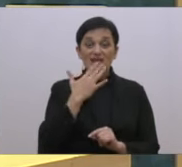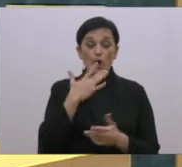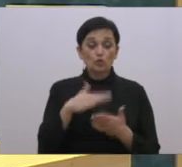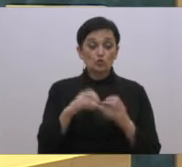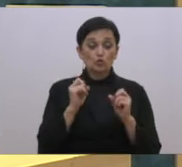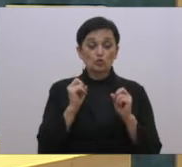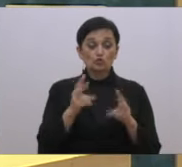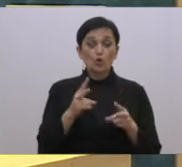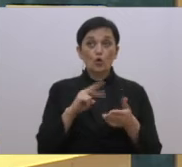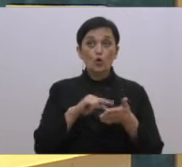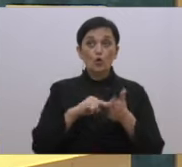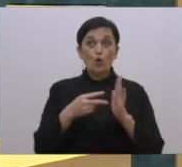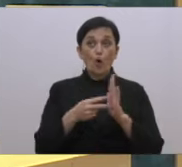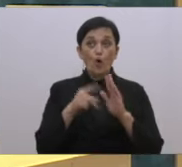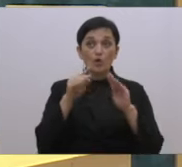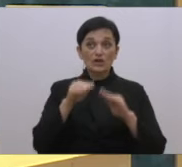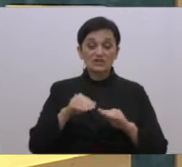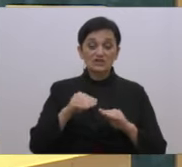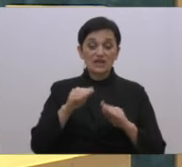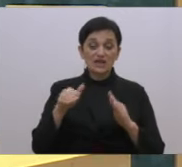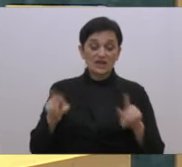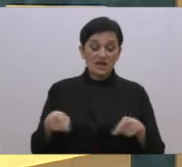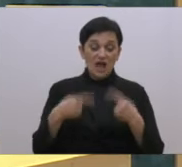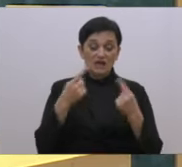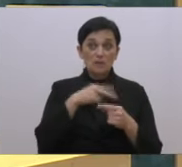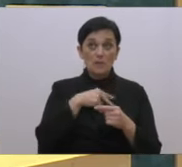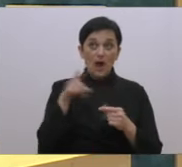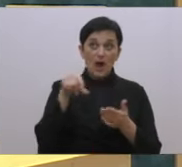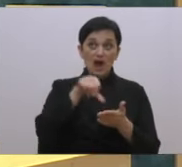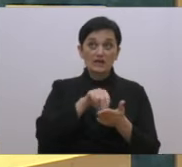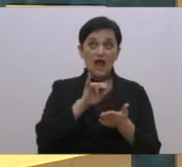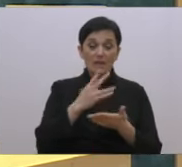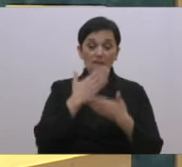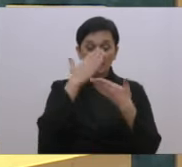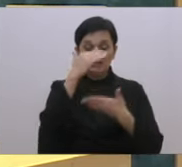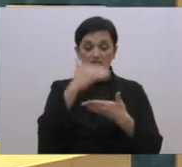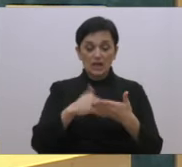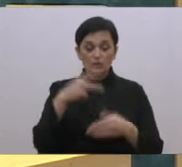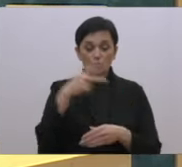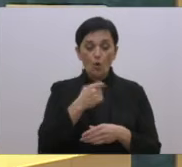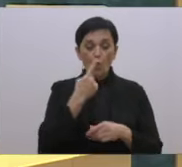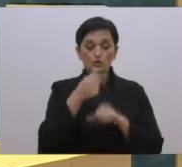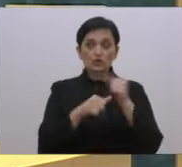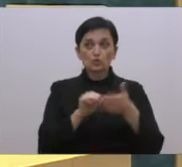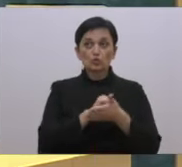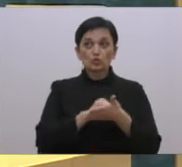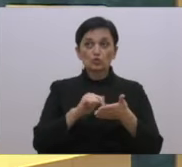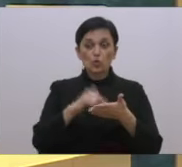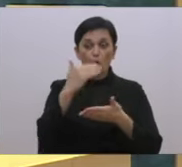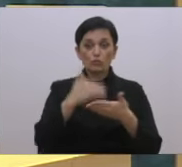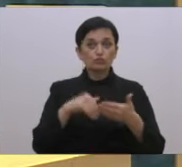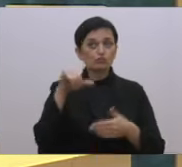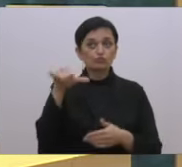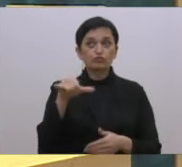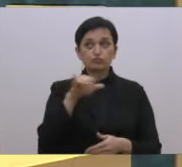უსაფრთხოების კონცეფციის განახლების მომსწრე ან პარლამენტში ყოფილიყავით ან წაგეკითხათ 2011 წლის დოკუმენტი, აღარ გეკნებოდათ